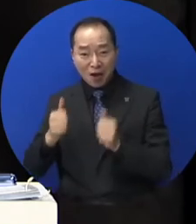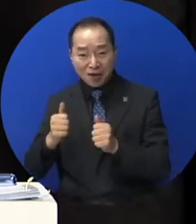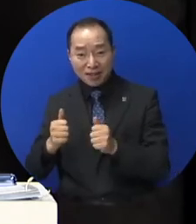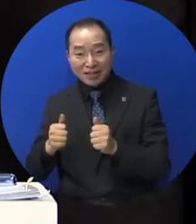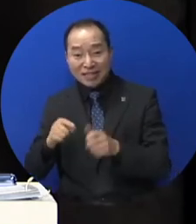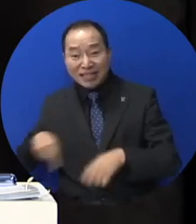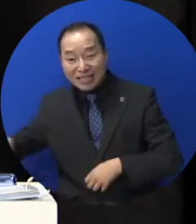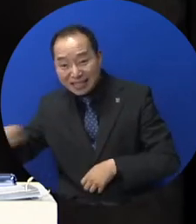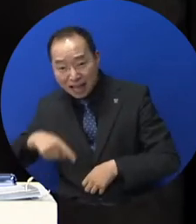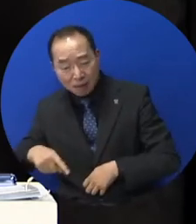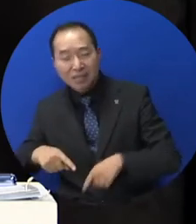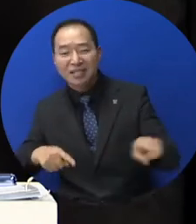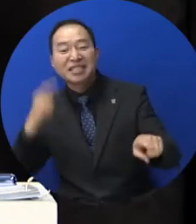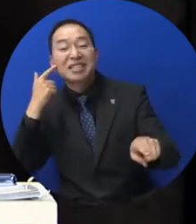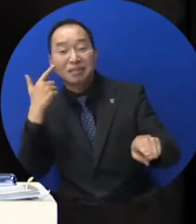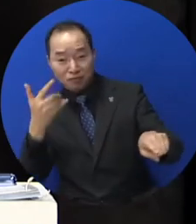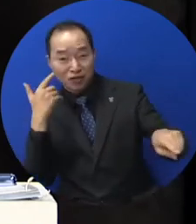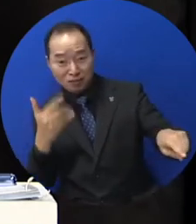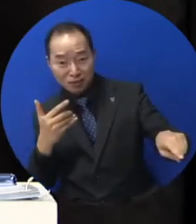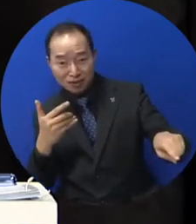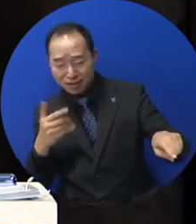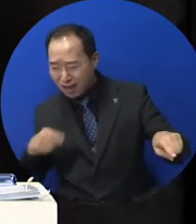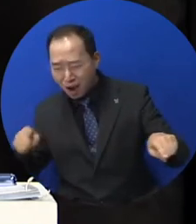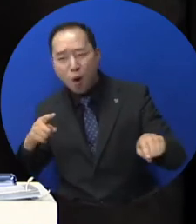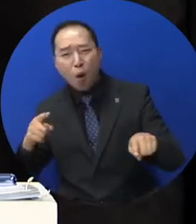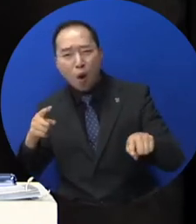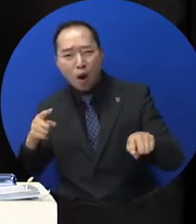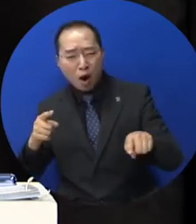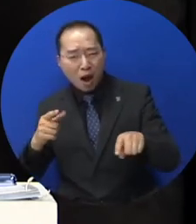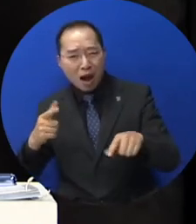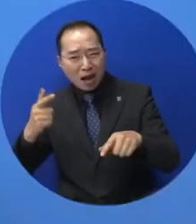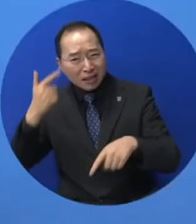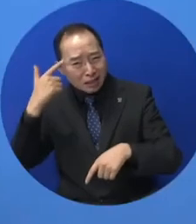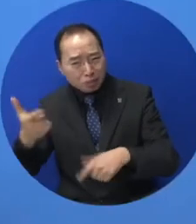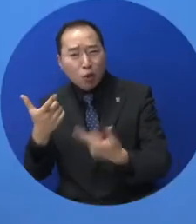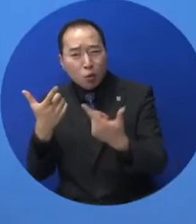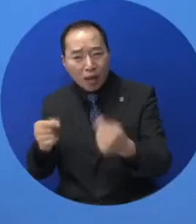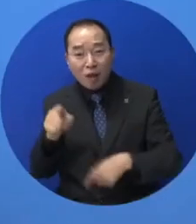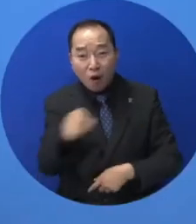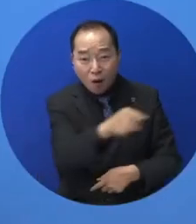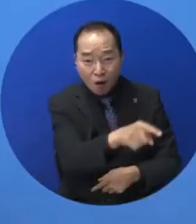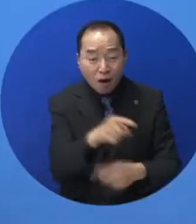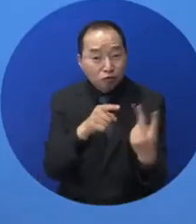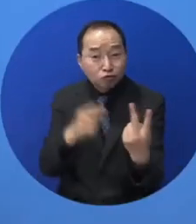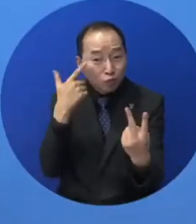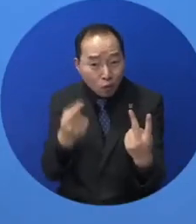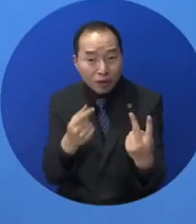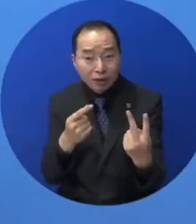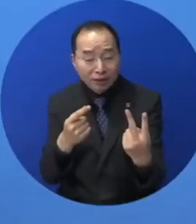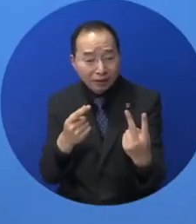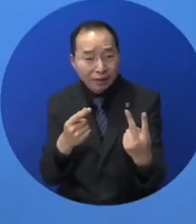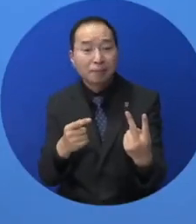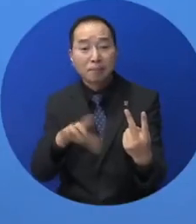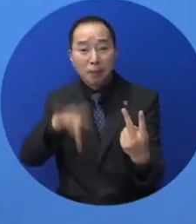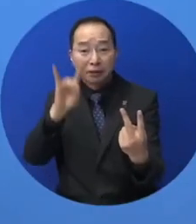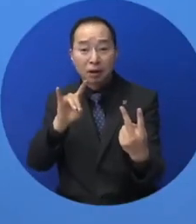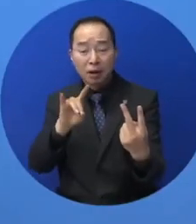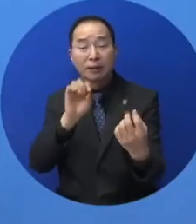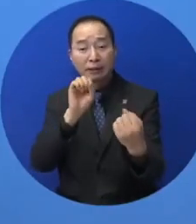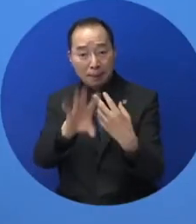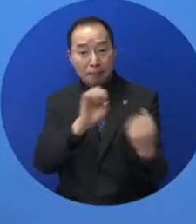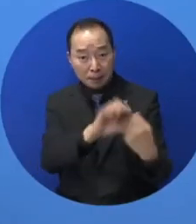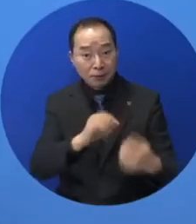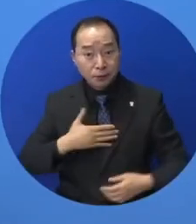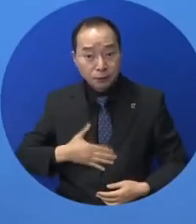후보자에게 질문하는 시간입니다. 공통질문인데요. 공천관리위원회 질문에 사회자가 호명하는 순으로 답을